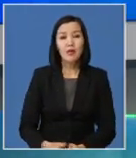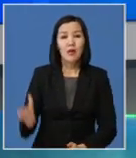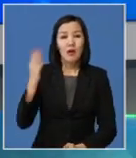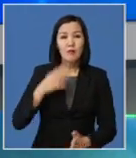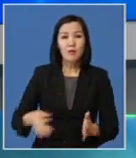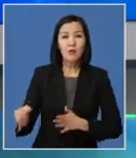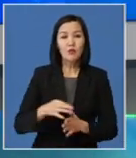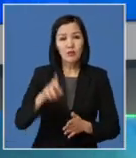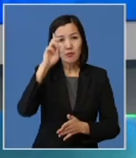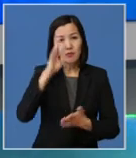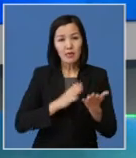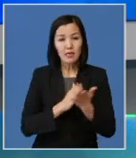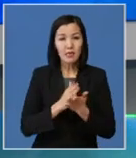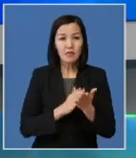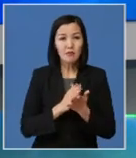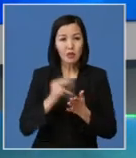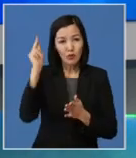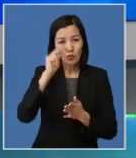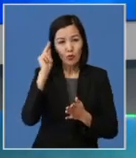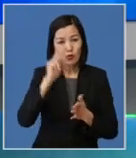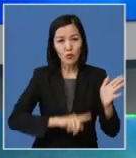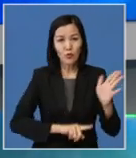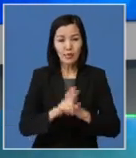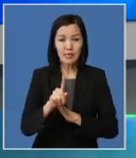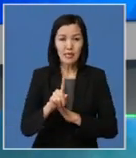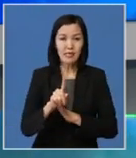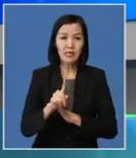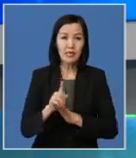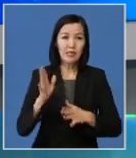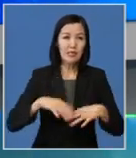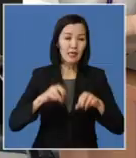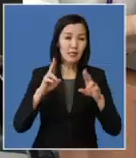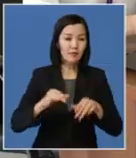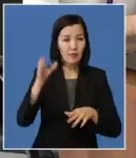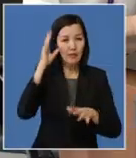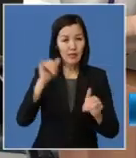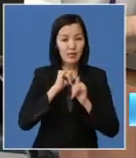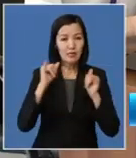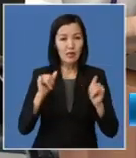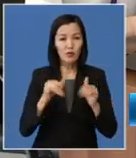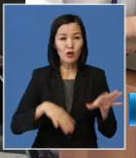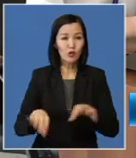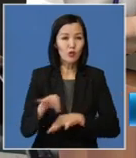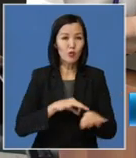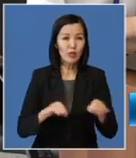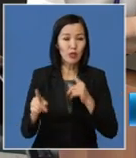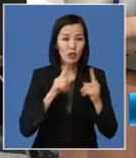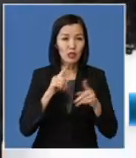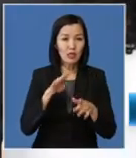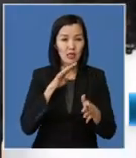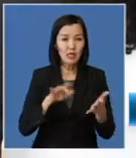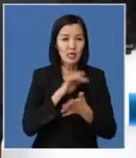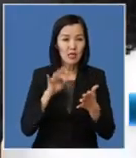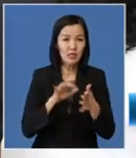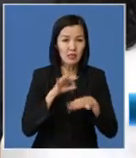Облыста мемлекеттік қызметшілерді арнайы оқыту курсы басталды. Сала мамандарының кәсіби біліктілігін арттыруға бағытталған жобаның алғашқы жиыны Текел қаласында